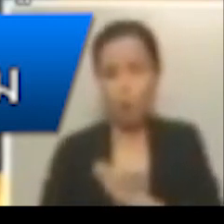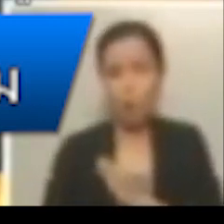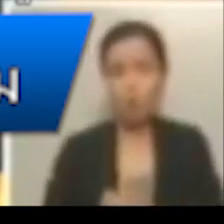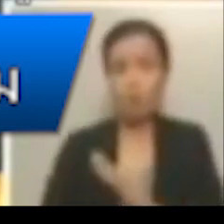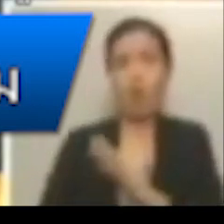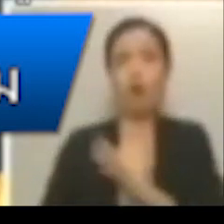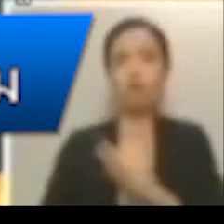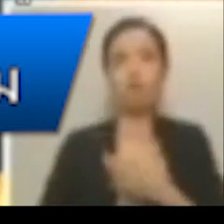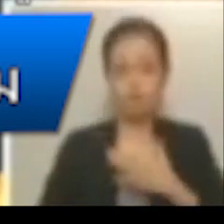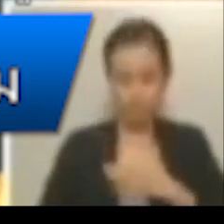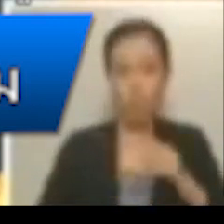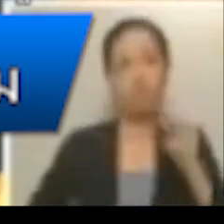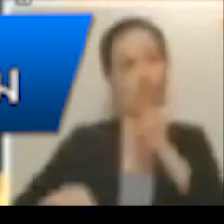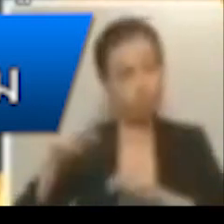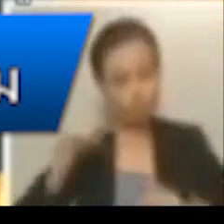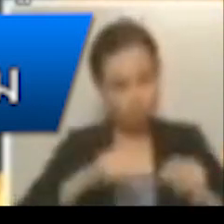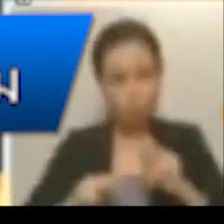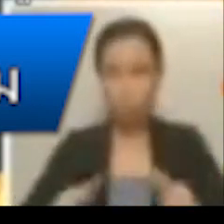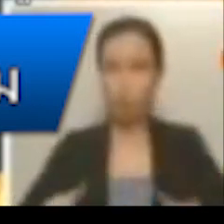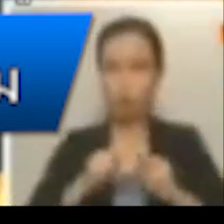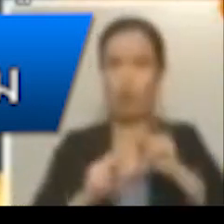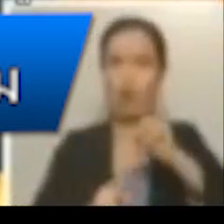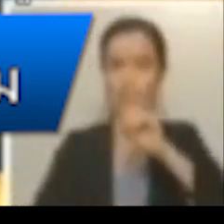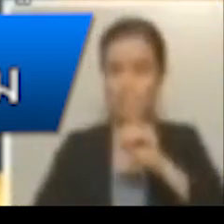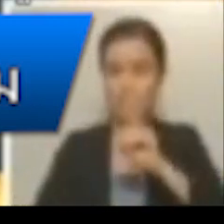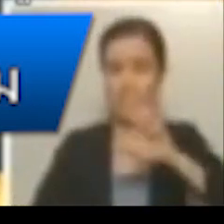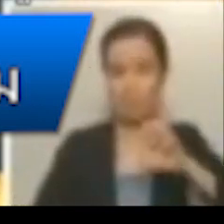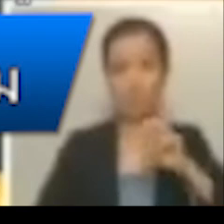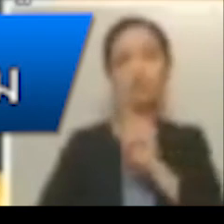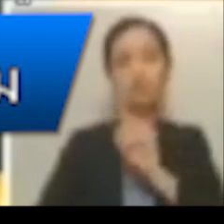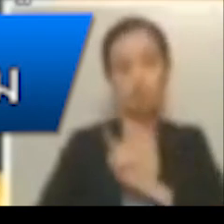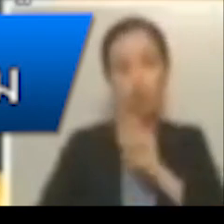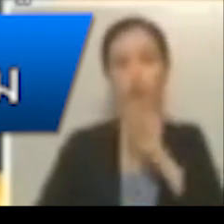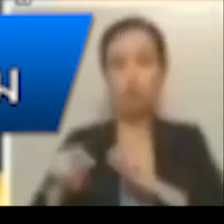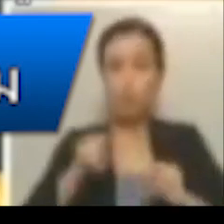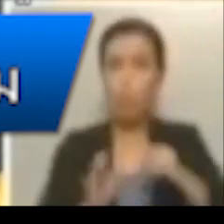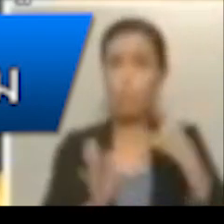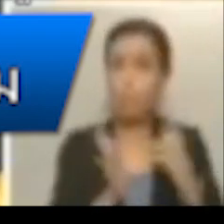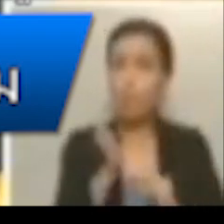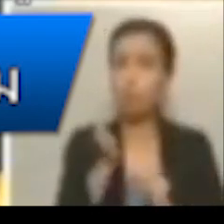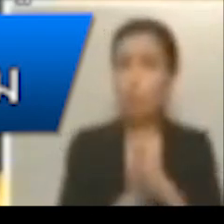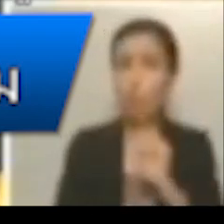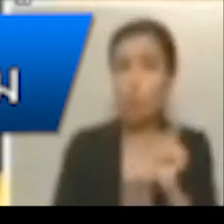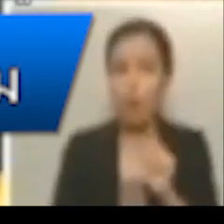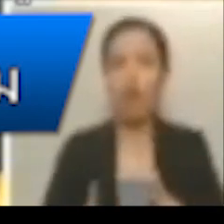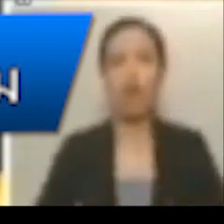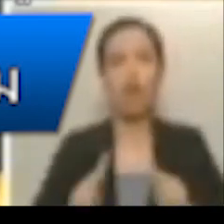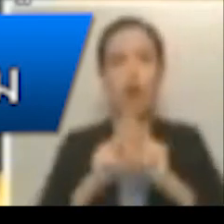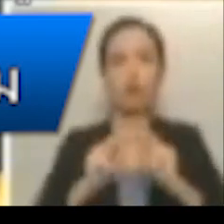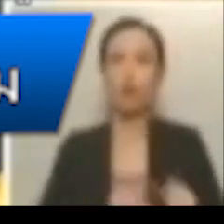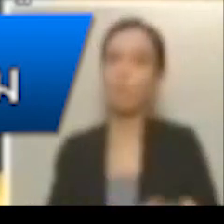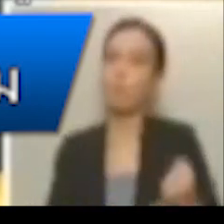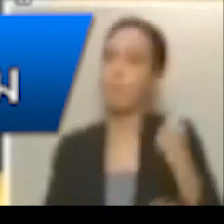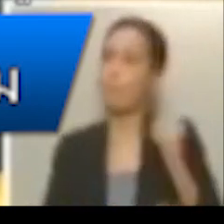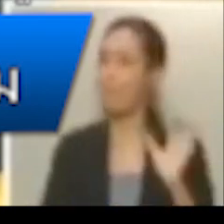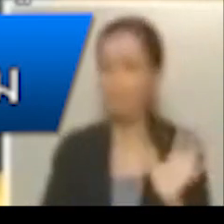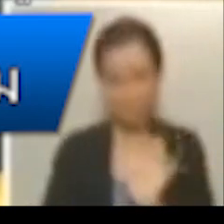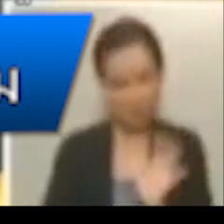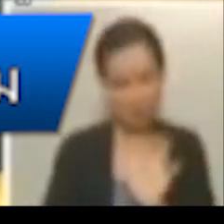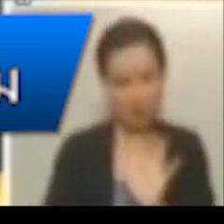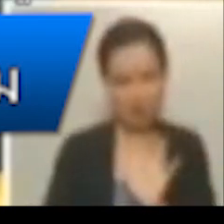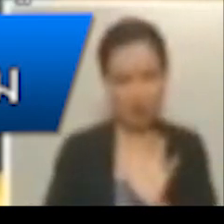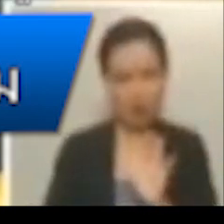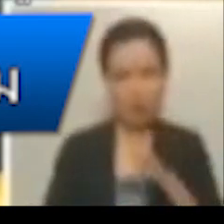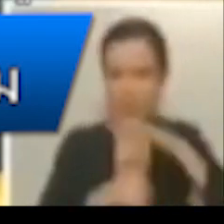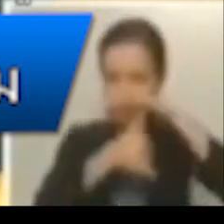ทางเราก็จะตรวจสอบนะแต่สุดท้ายไม่ว่าสิ่งนั้นจะตรวจสอบผิดหรือถูกยังไงทางกระทรวงไม่มีอำนาจนะครับที่จะไป